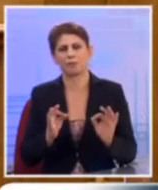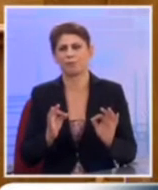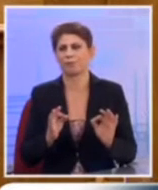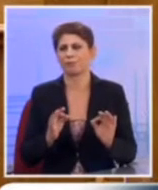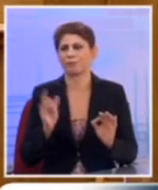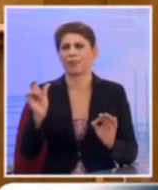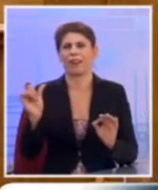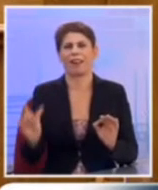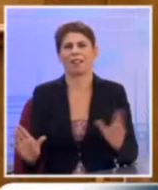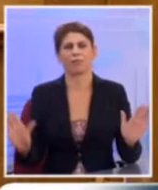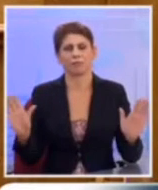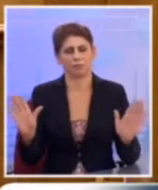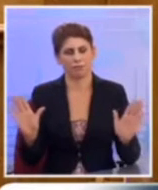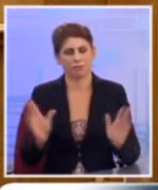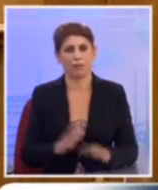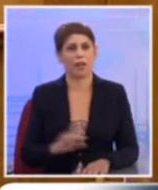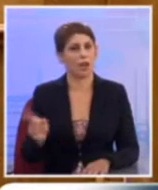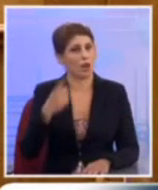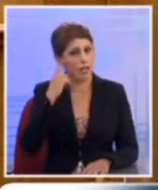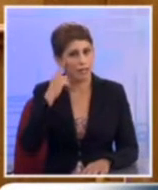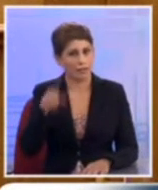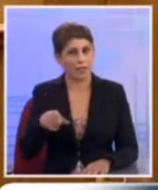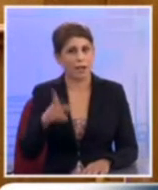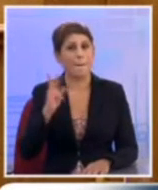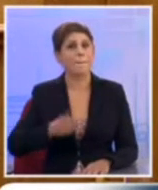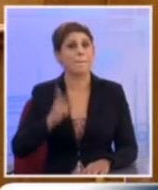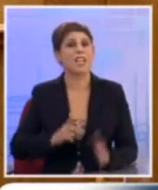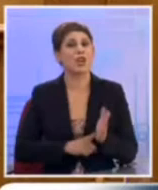καταλαβαίνουμε ότι εμπίπτει στον ποινικό νόμο.